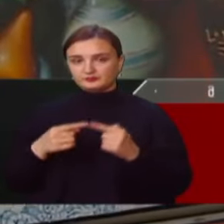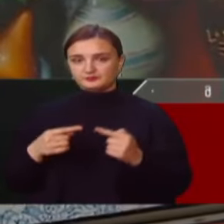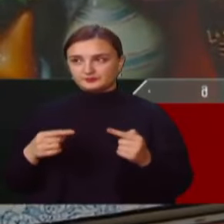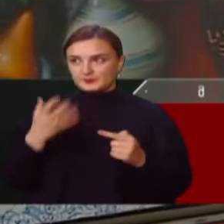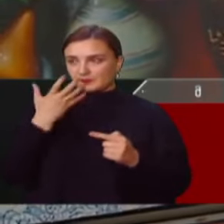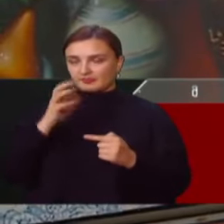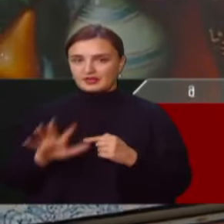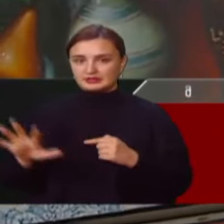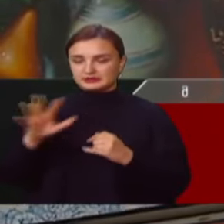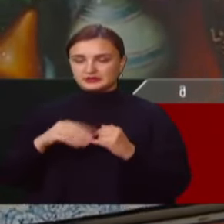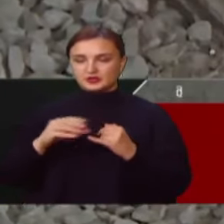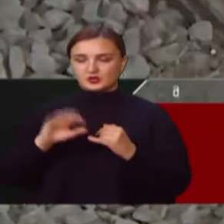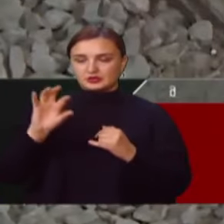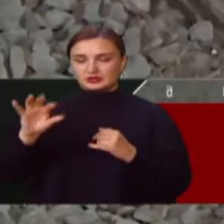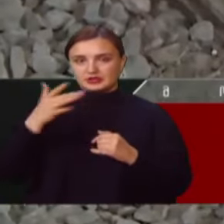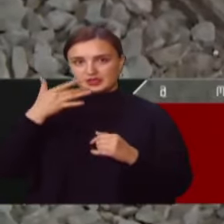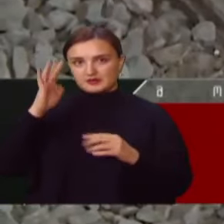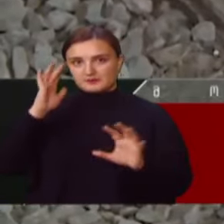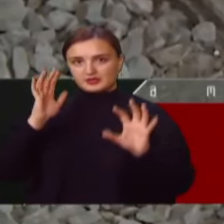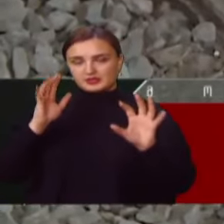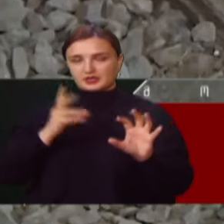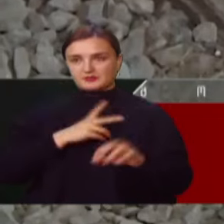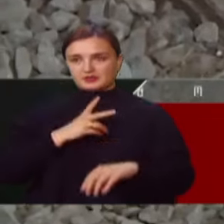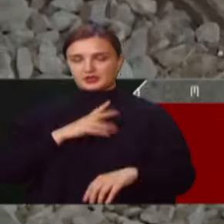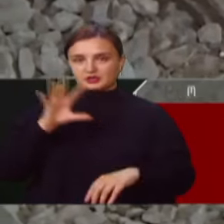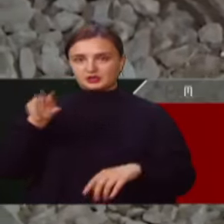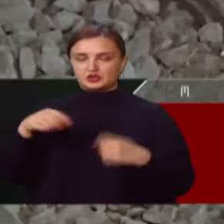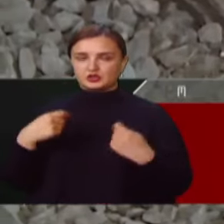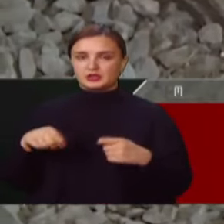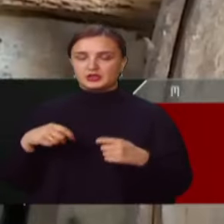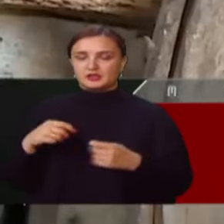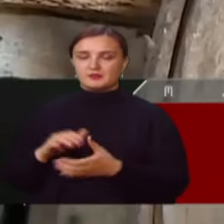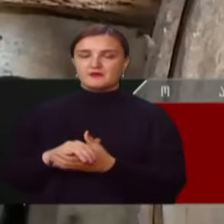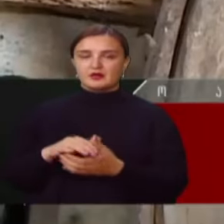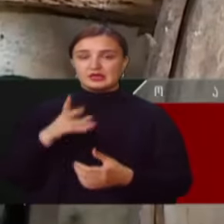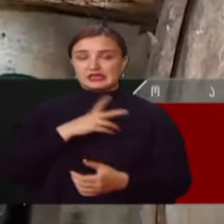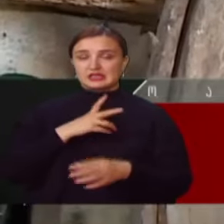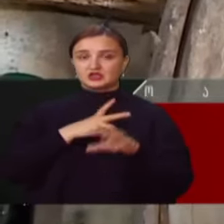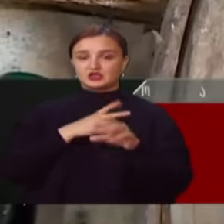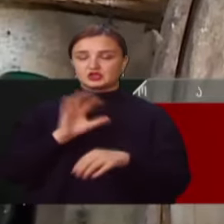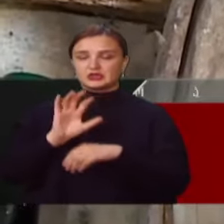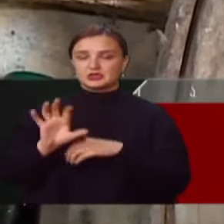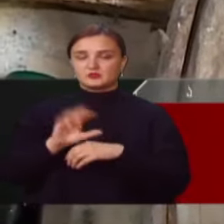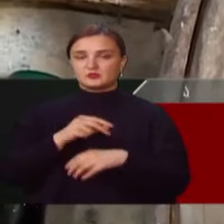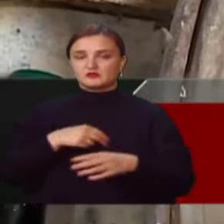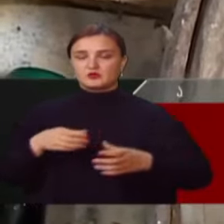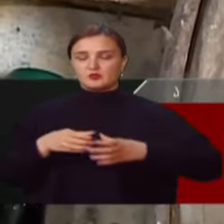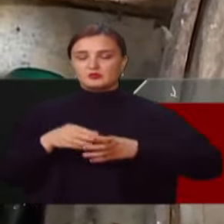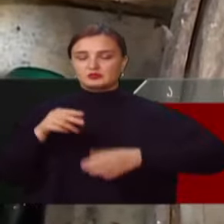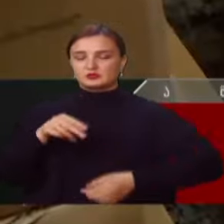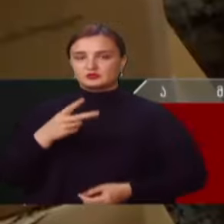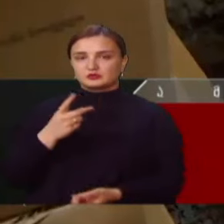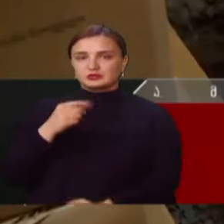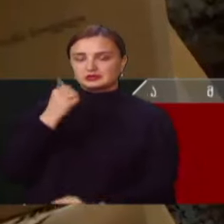აზიის კონტინენტზე, ამერიკის შეერთებულ შტატებსა და დიდ ბრიტანეთში იყიდება. გაერთიანებულ სამეფოში ექსპორტი კომპანიამ